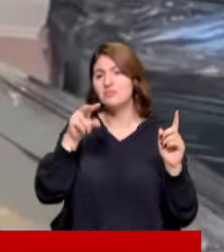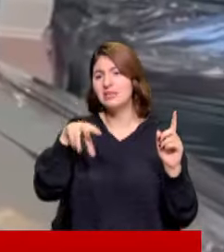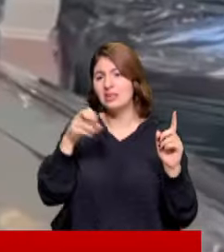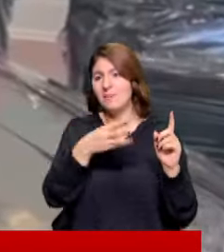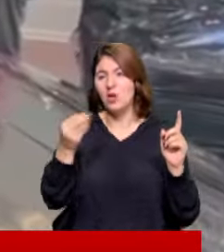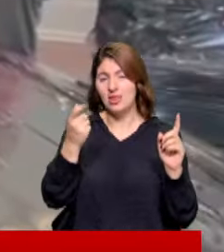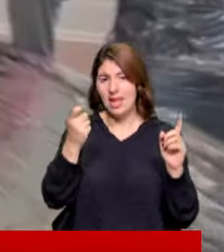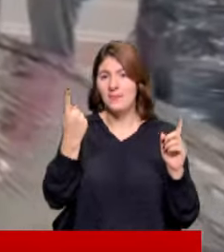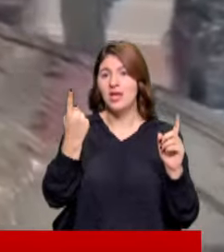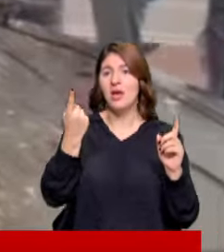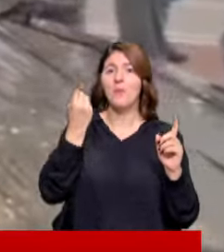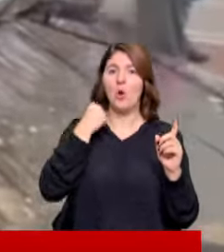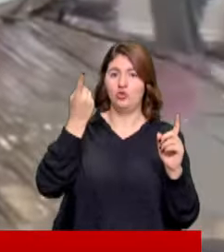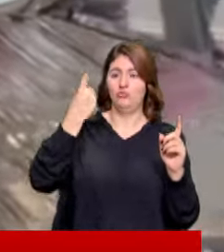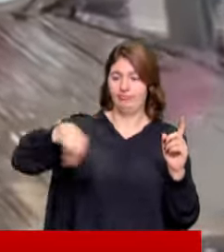liralık bir